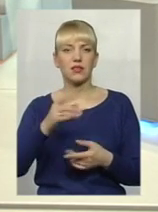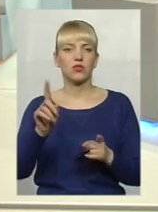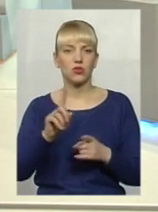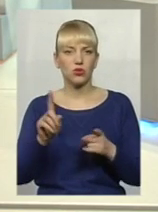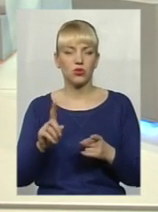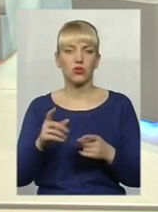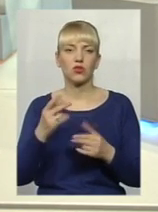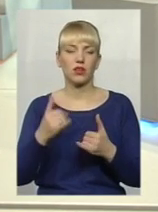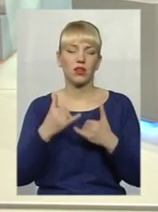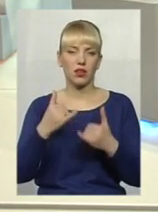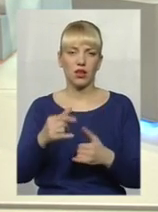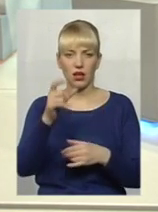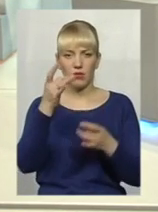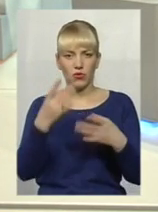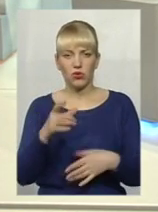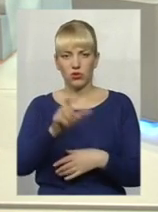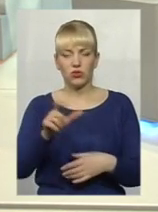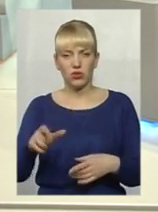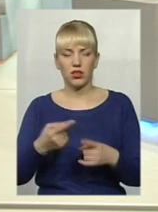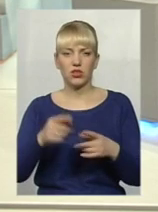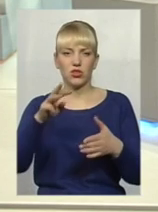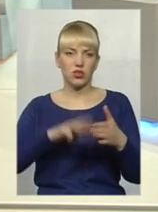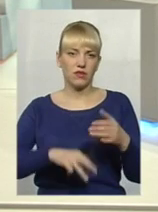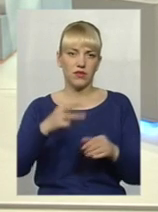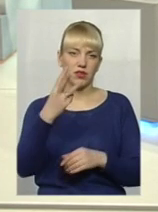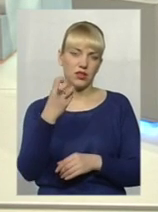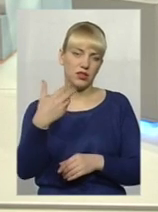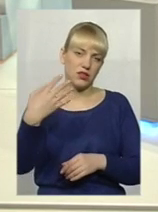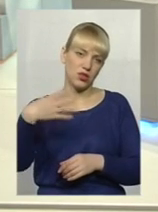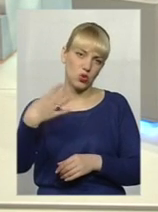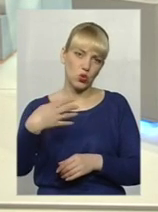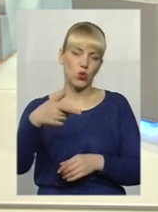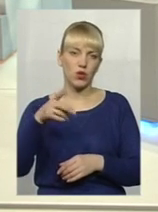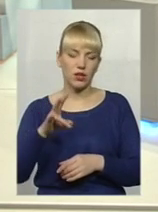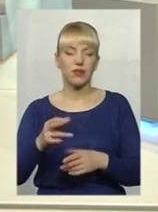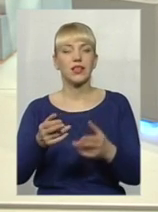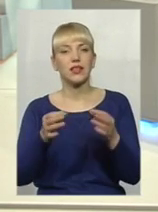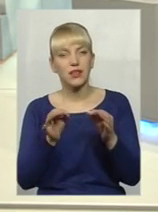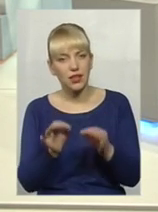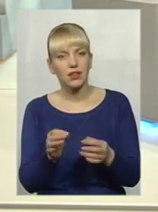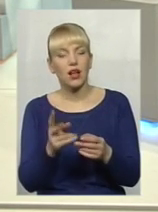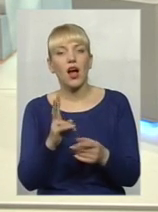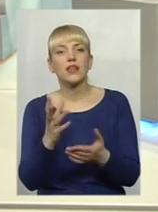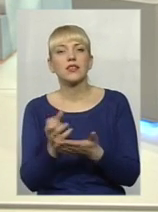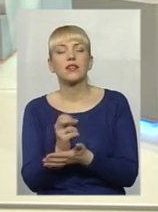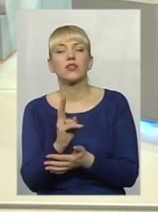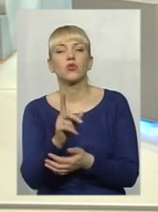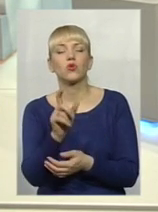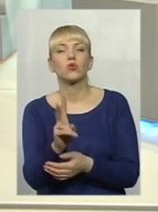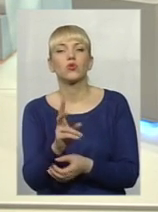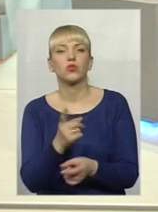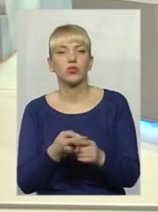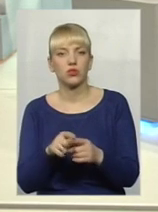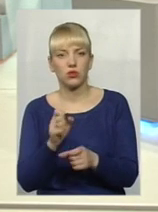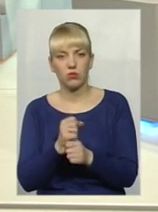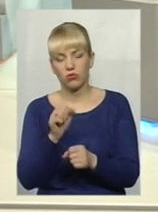для фізичних осіб штраф від 340, так? Гривень. Так, ну як знайти, хто це робить? Це можуть